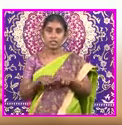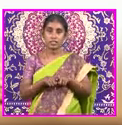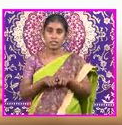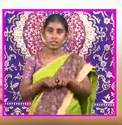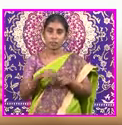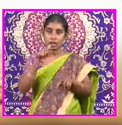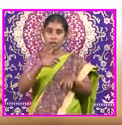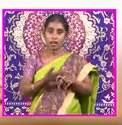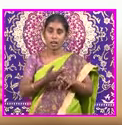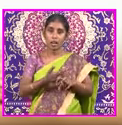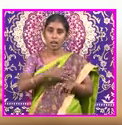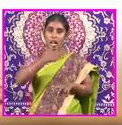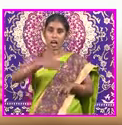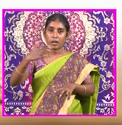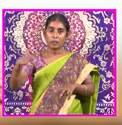ஒரு